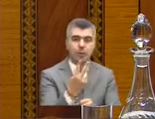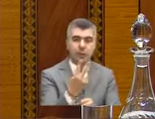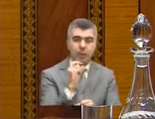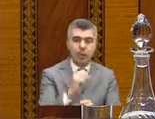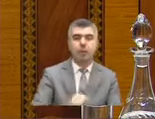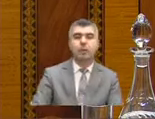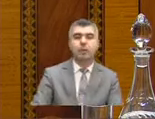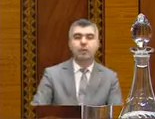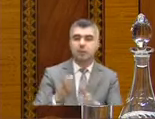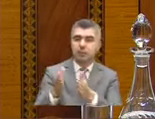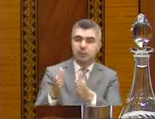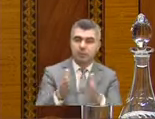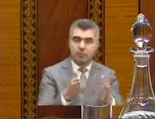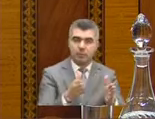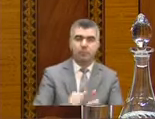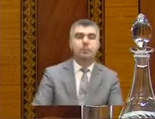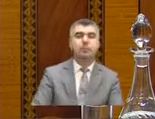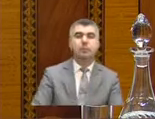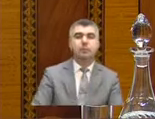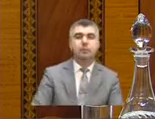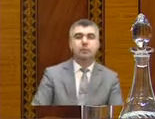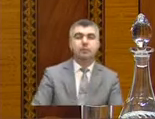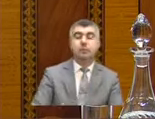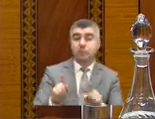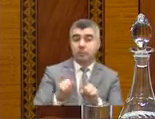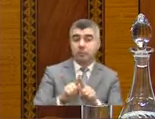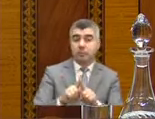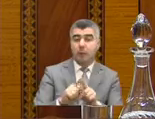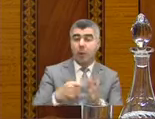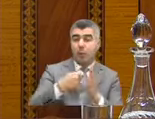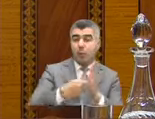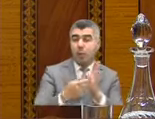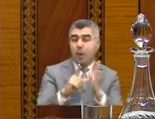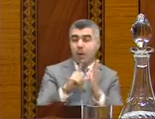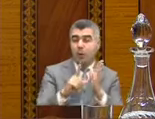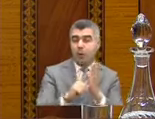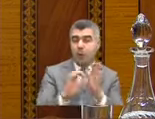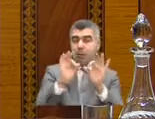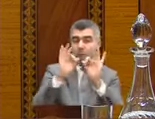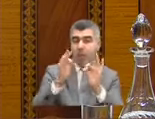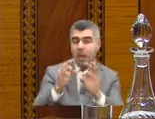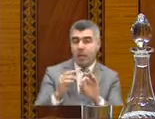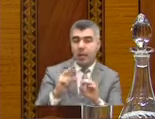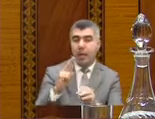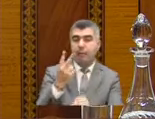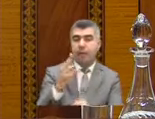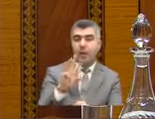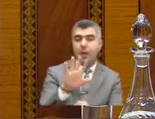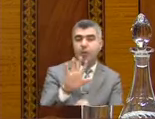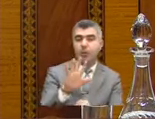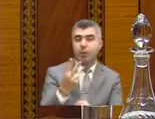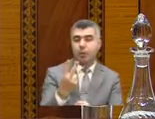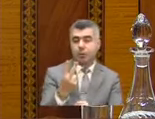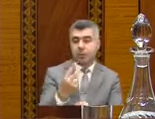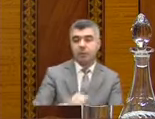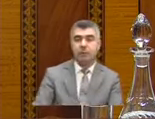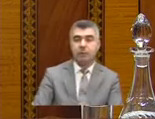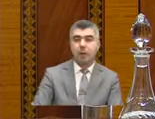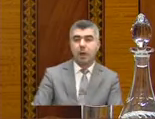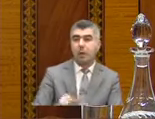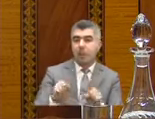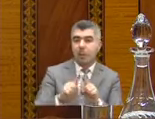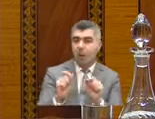2023. حضرات السيدات والسادة، ينبني مشروع قانون المالية لسنة 2025 على أولويات